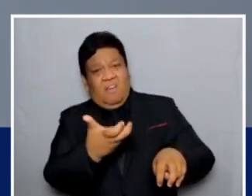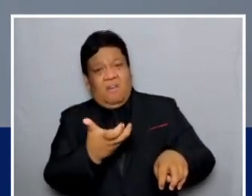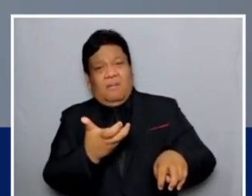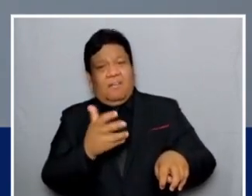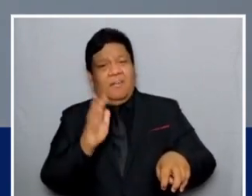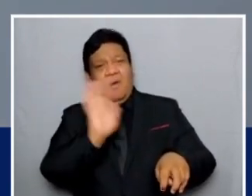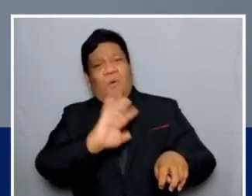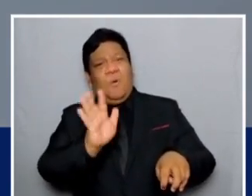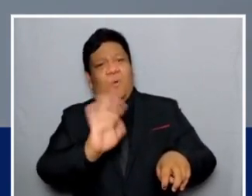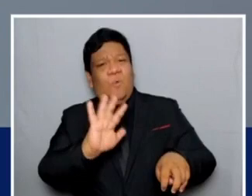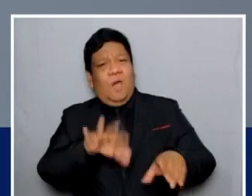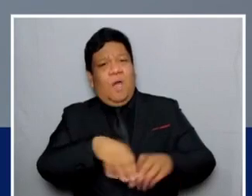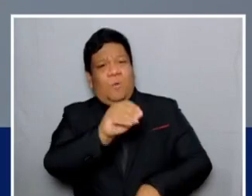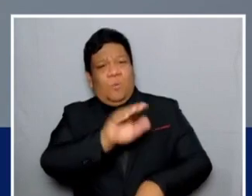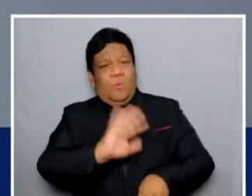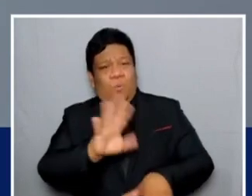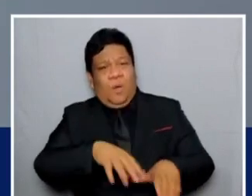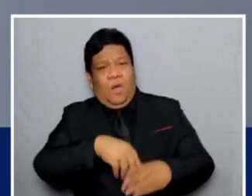Don't go out.